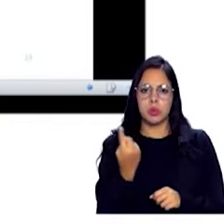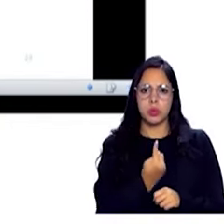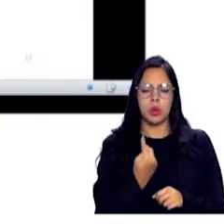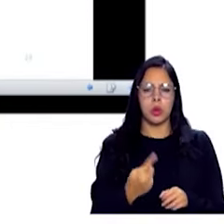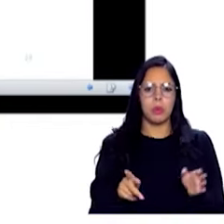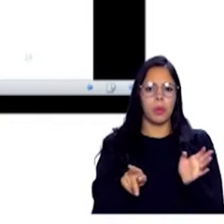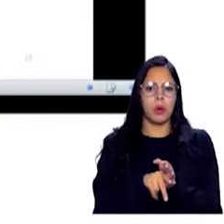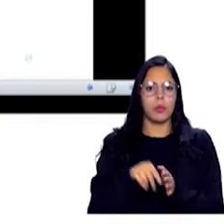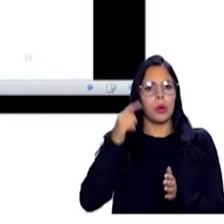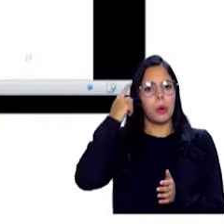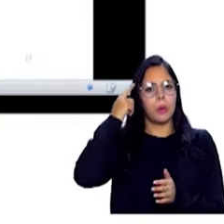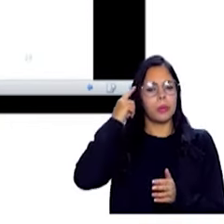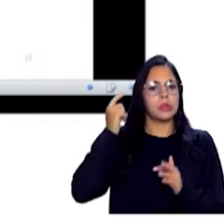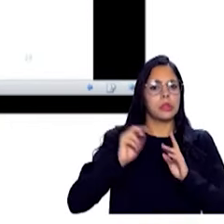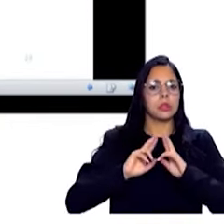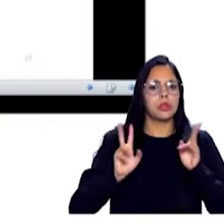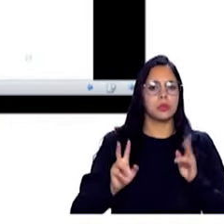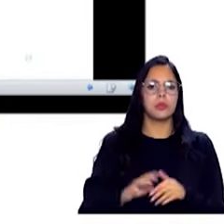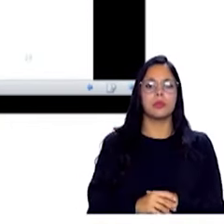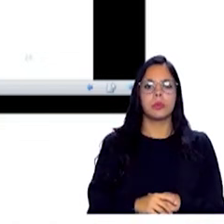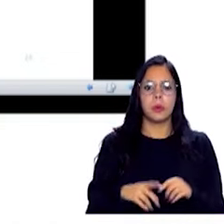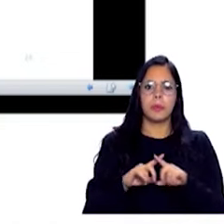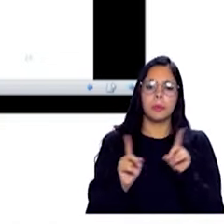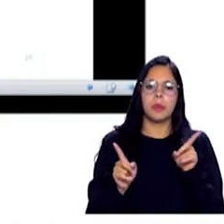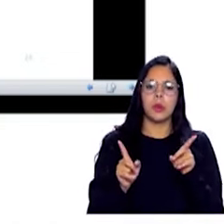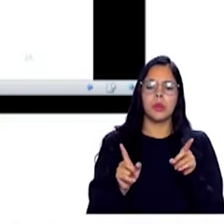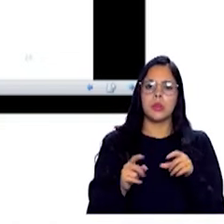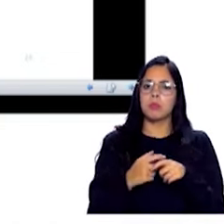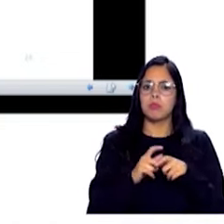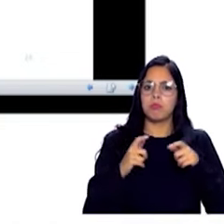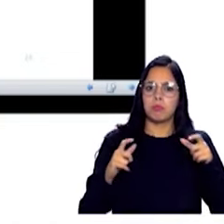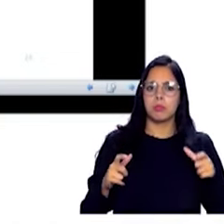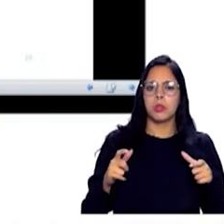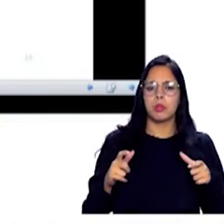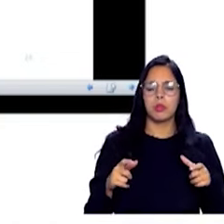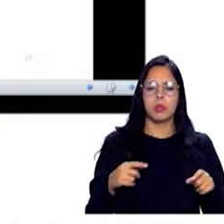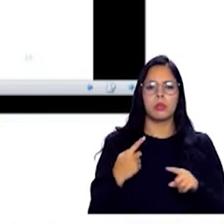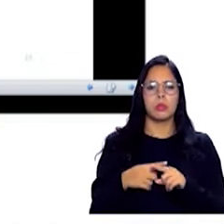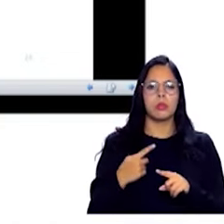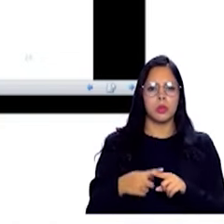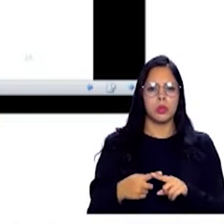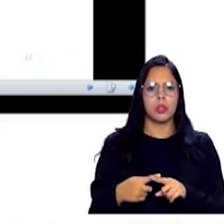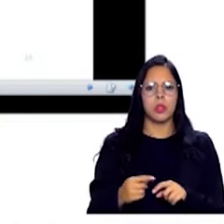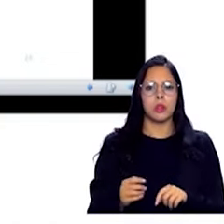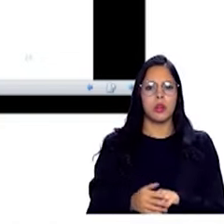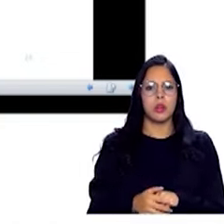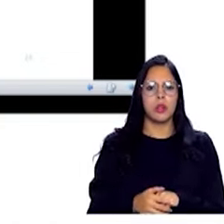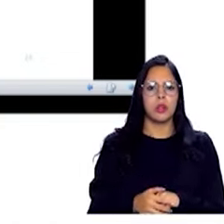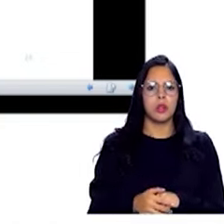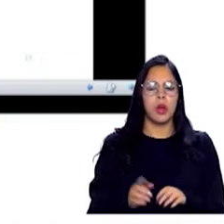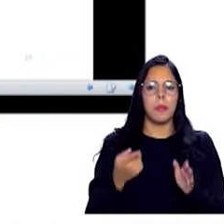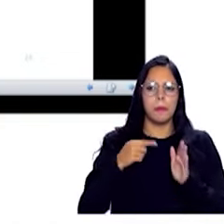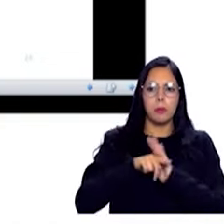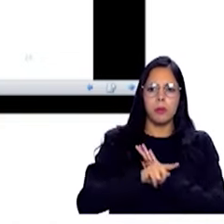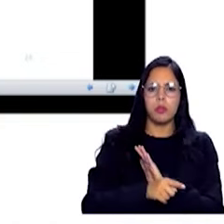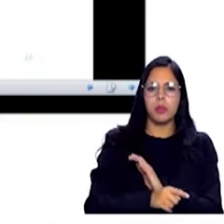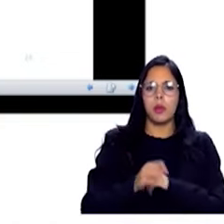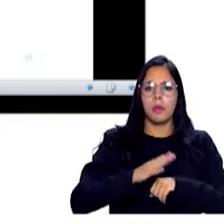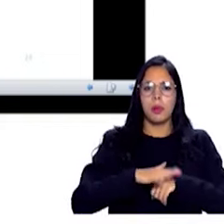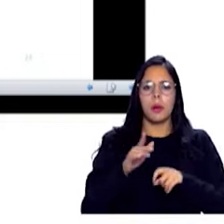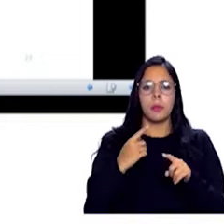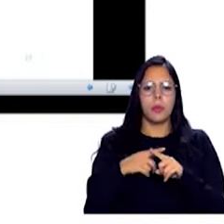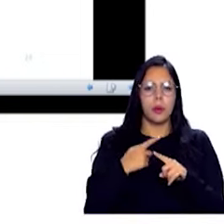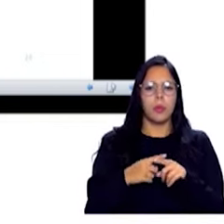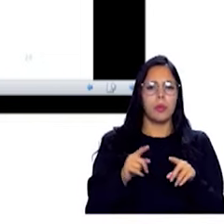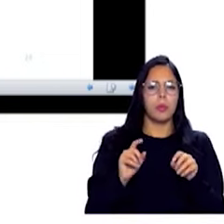anche ampio si pu ritenere AD esempio che possa essere disposto in processi non contenzioso o comunque in processi Che Non